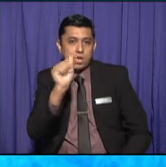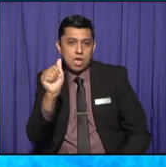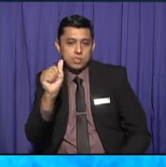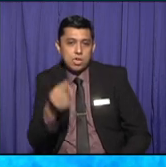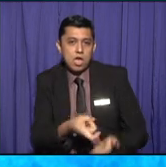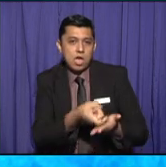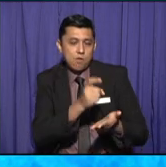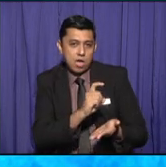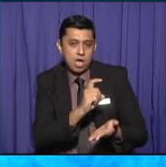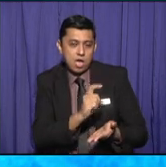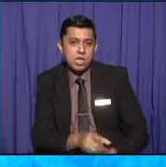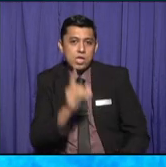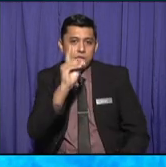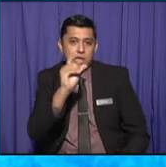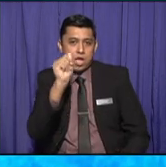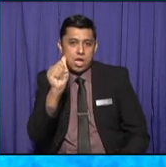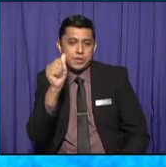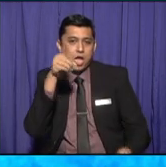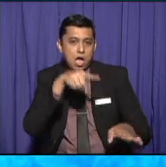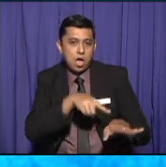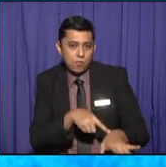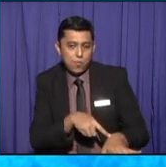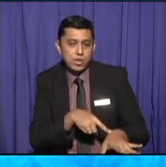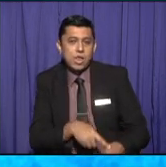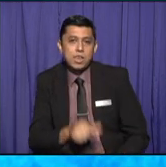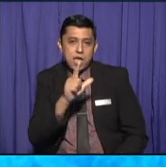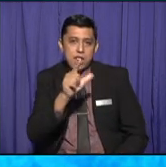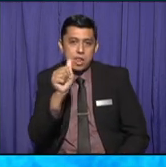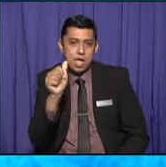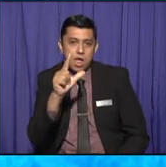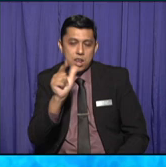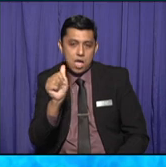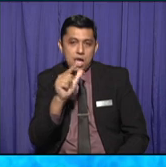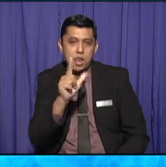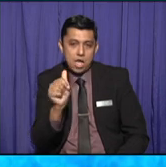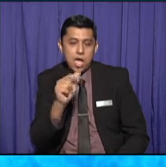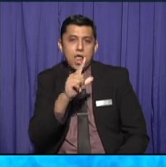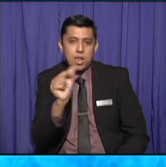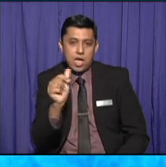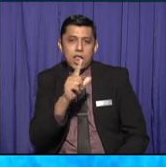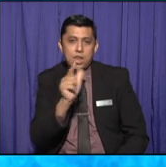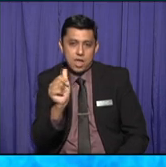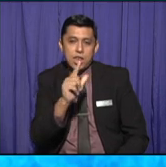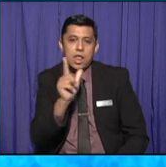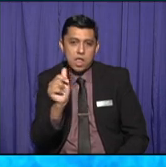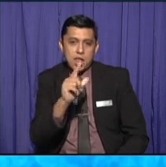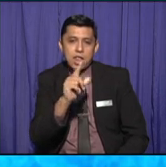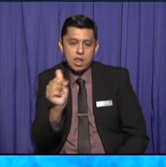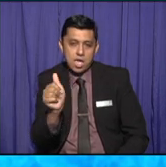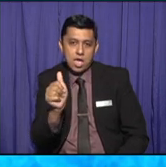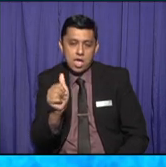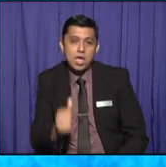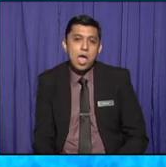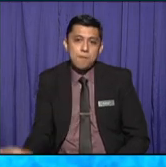ca cawan, da daun, la la la la la la la la la la